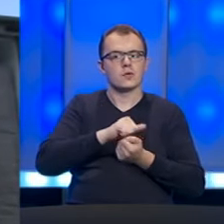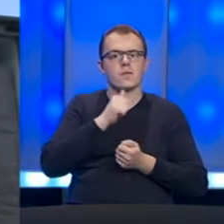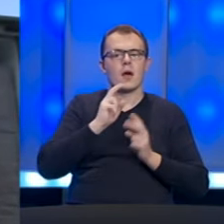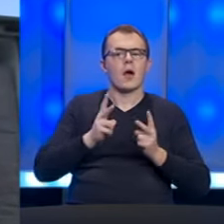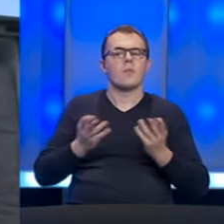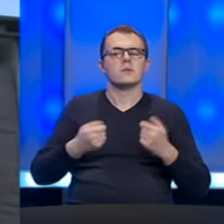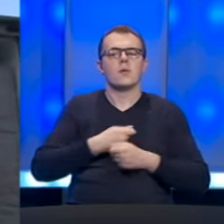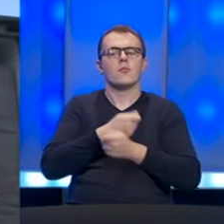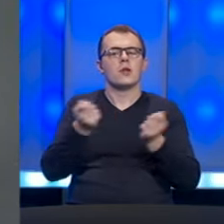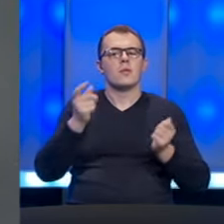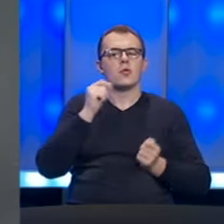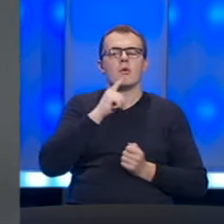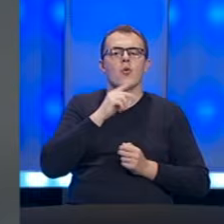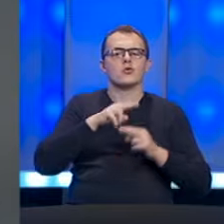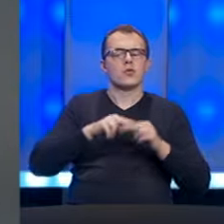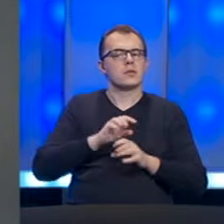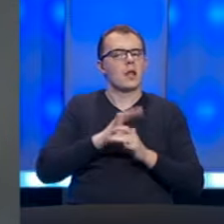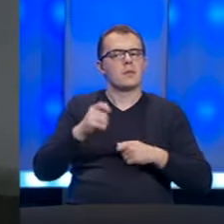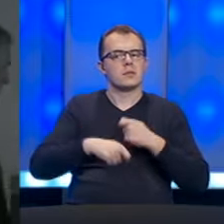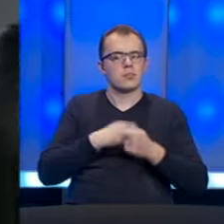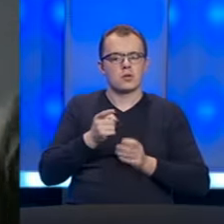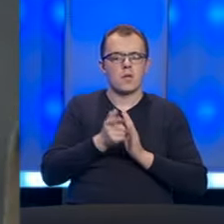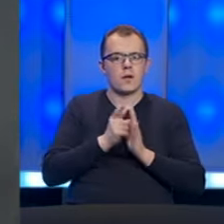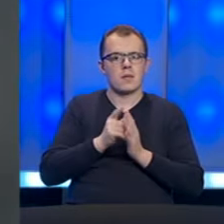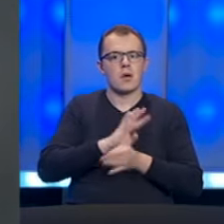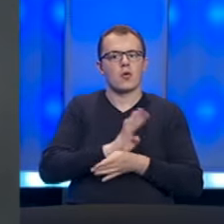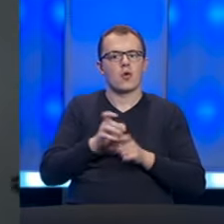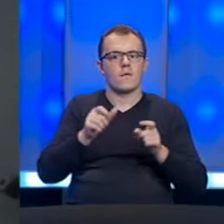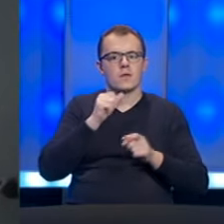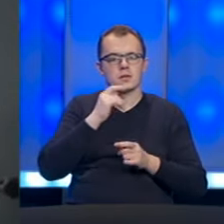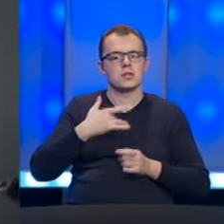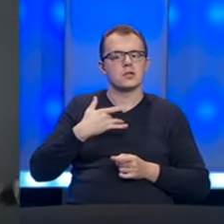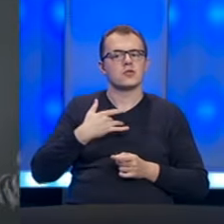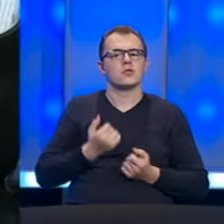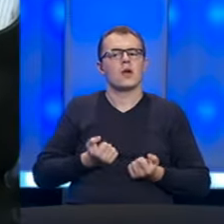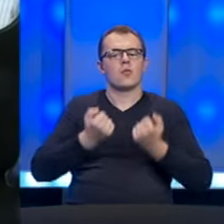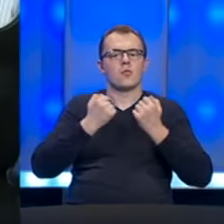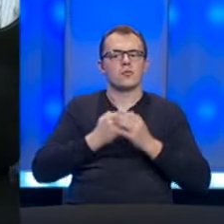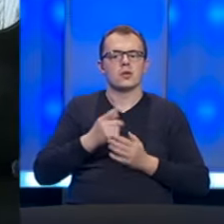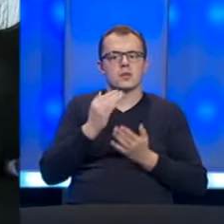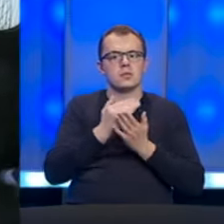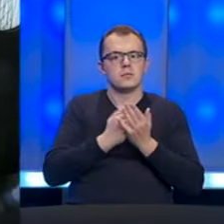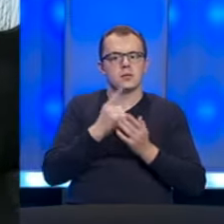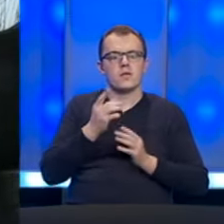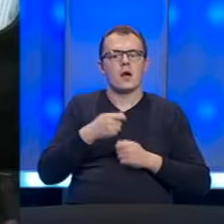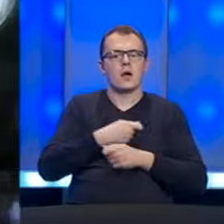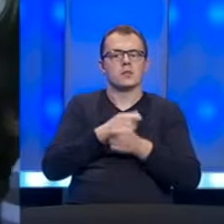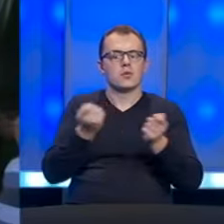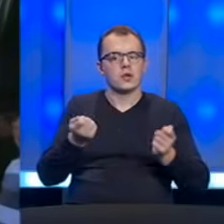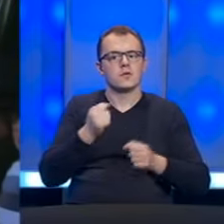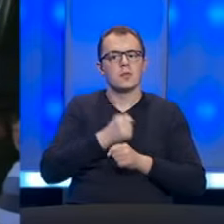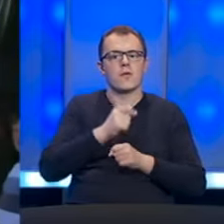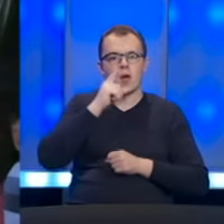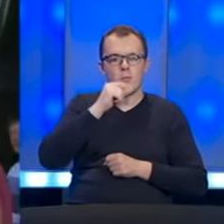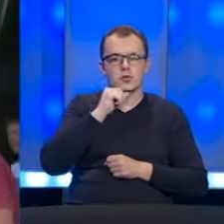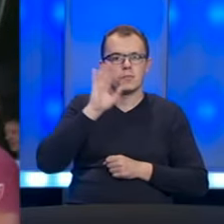bi se podijelili ljudima koji su ostali bez posla u vrijeme koronavirusa i socijalno ugroženi. Spiskove za raspodjelu su pravile